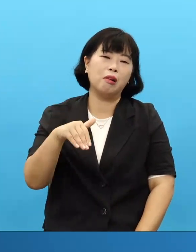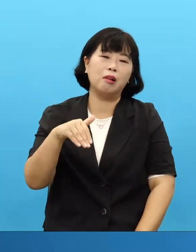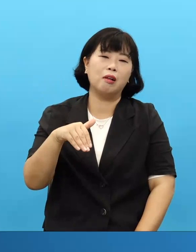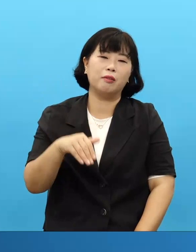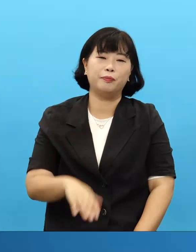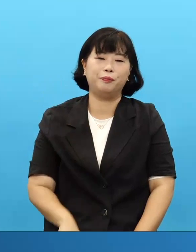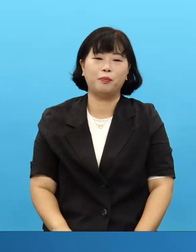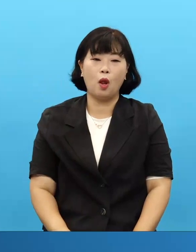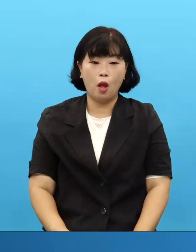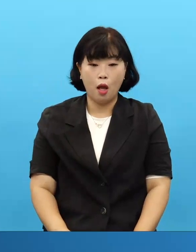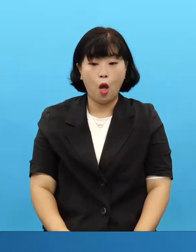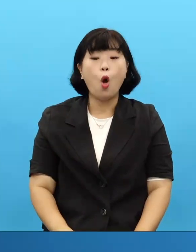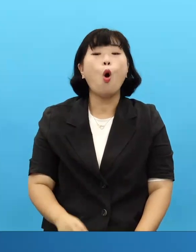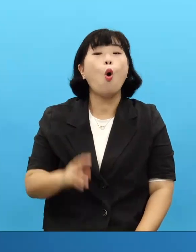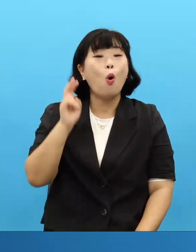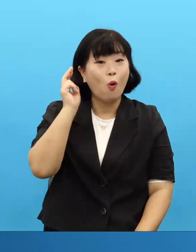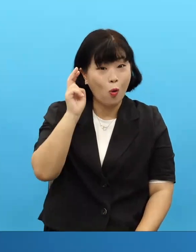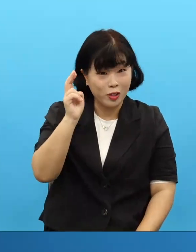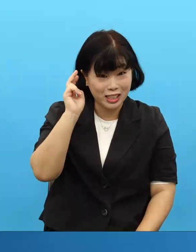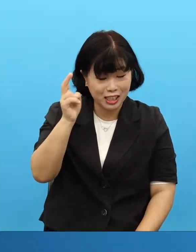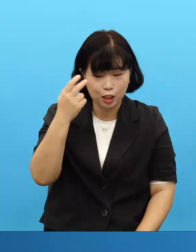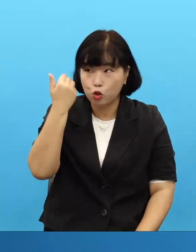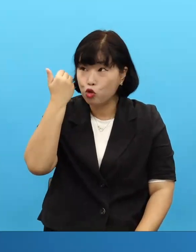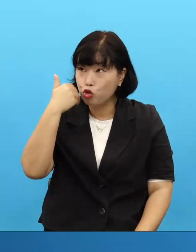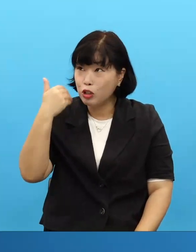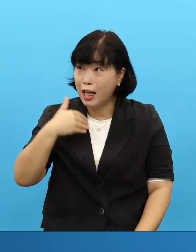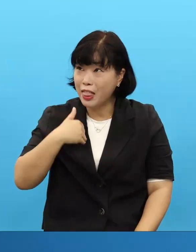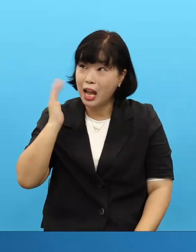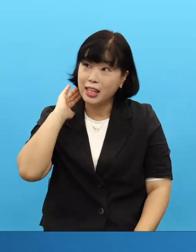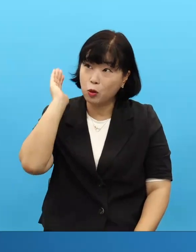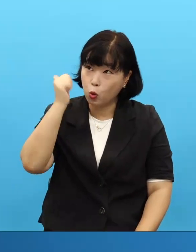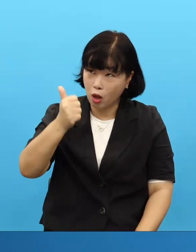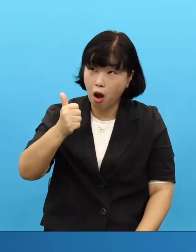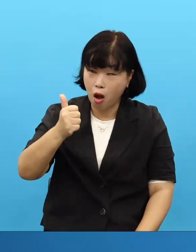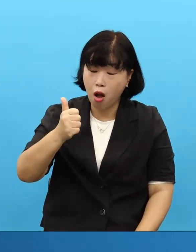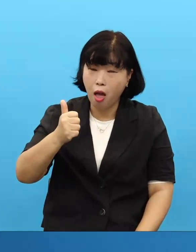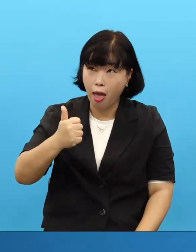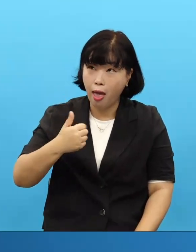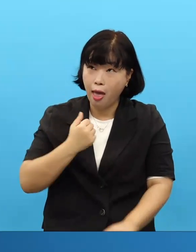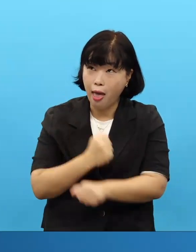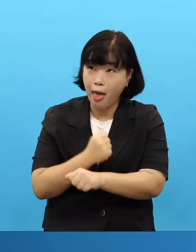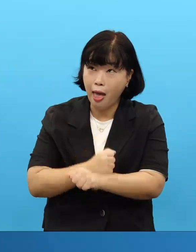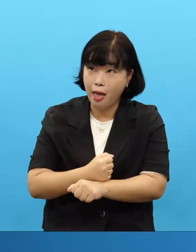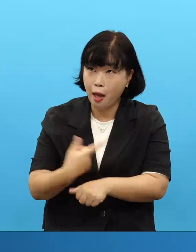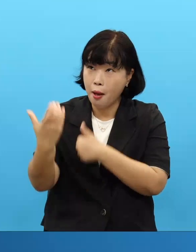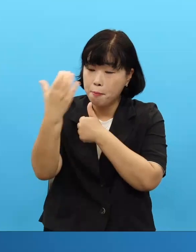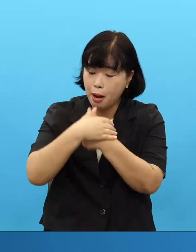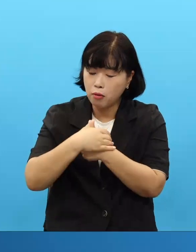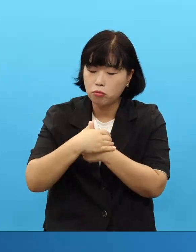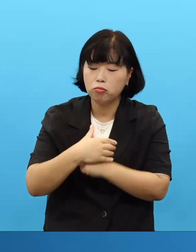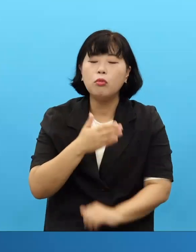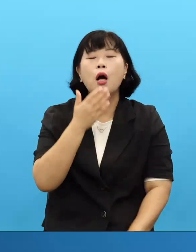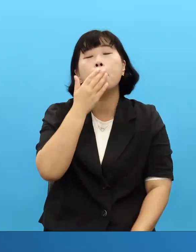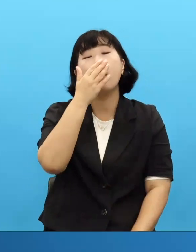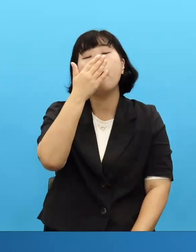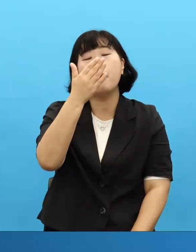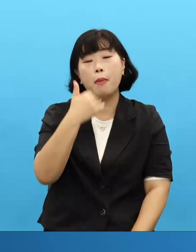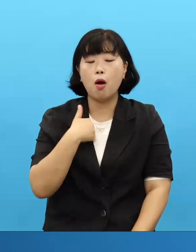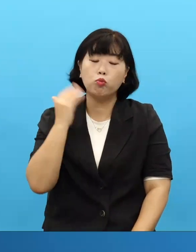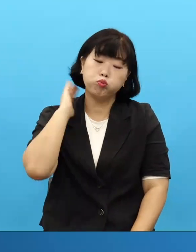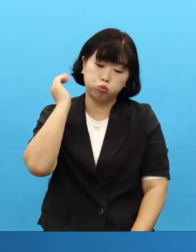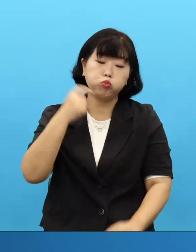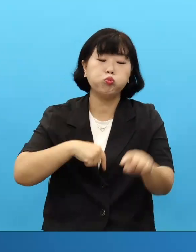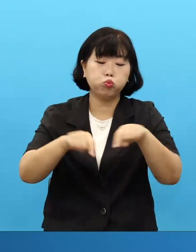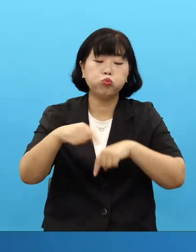그렇잖아요. I don't think anybody would even ask this of me, but if someone 예. were to come to me and say, "You want to become the president?" I think I would have the mind to say yes.